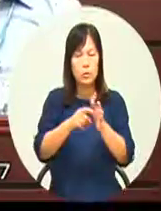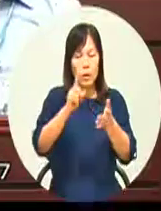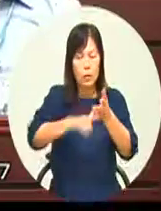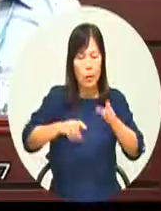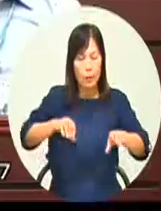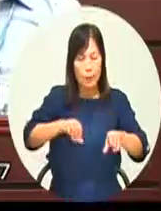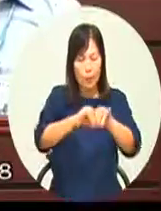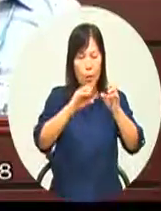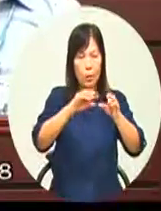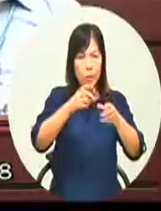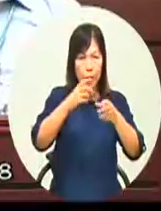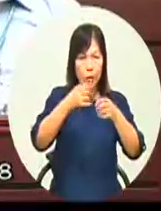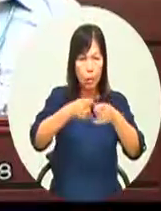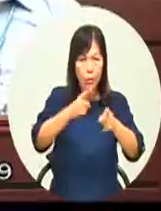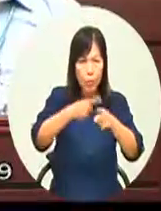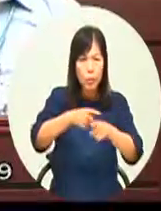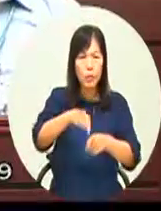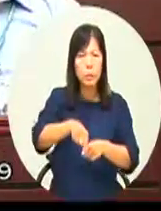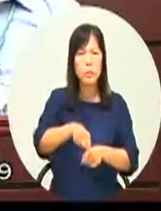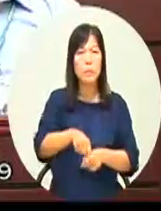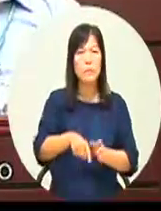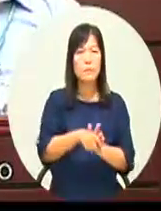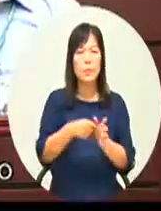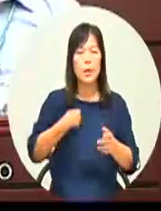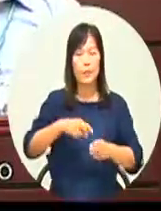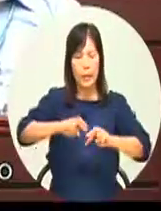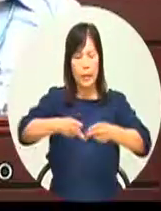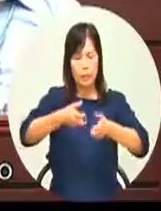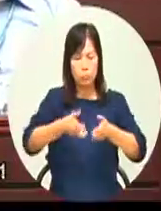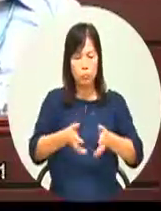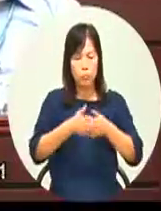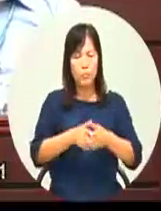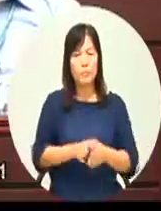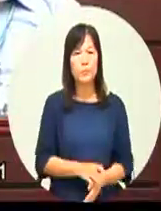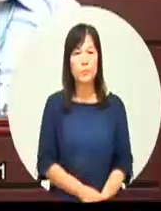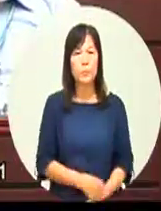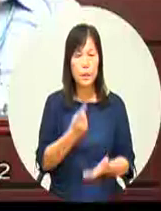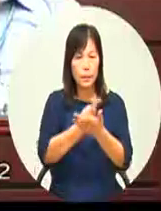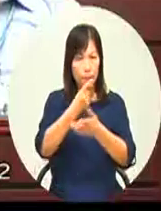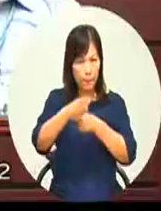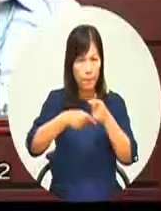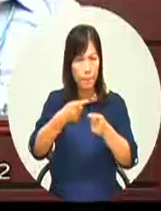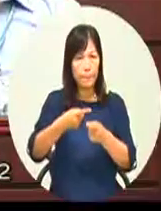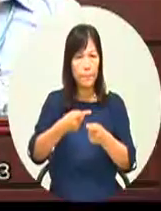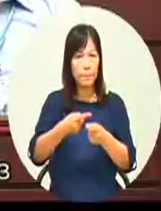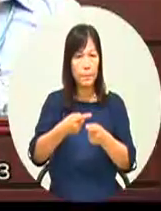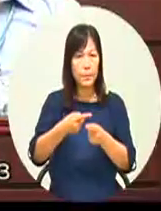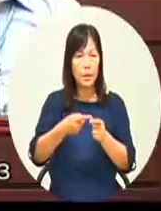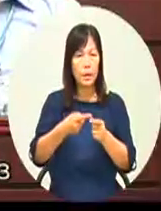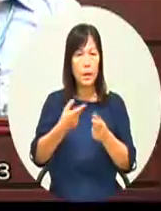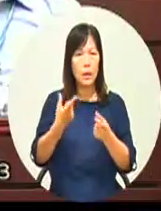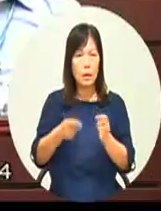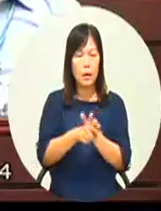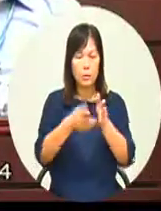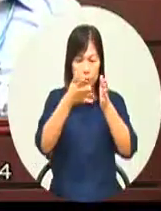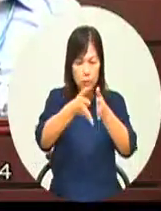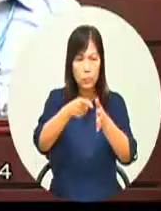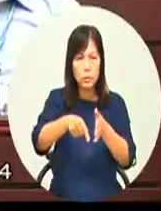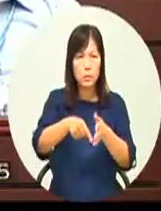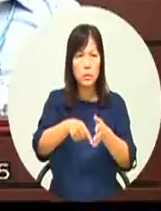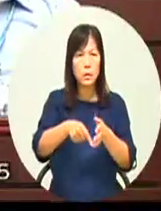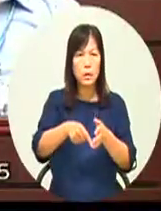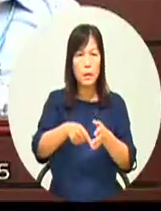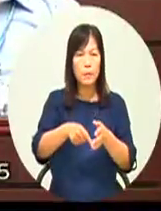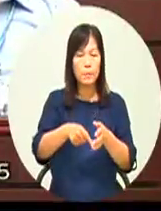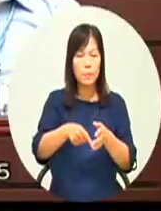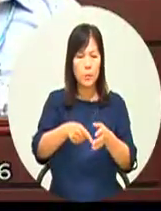口，当然是我们改善的重点。那我们每一年都会针对这些易